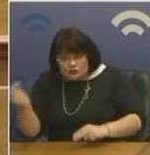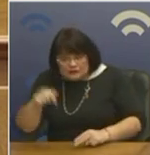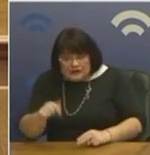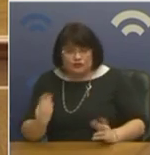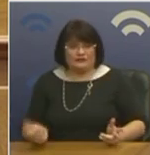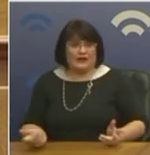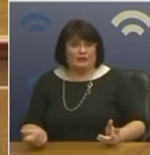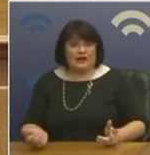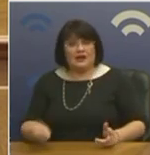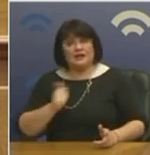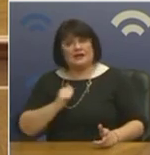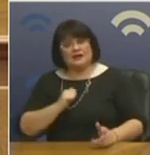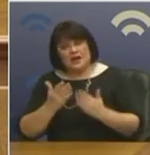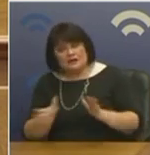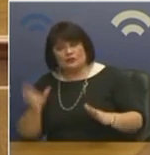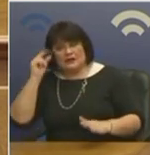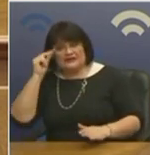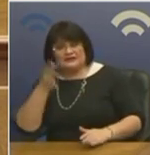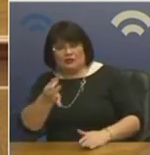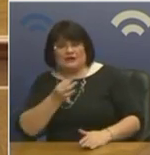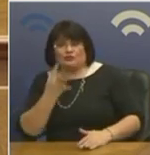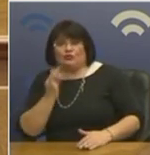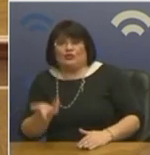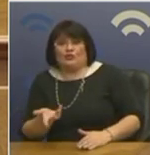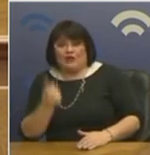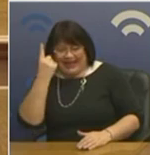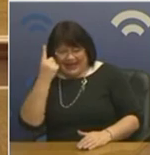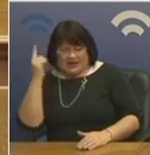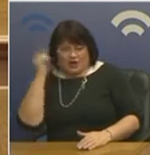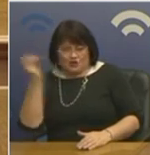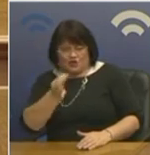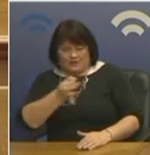κάνουν τα ιδιωτικά πανεπιστήμια? Πείτε μου μια λογική, ένα επιχείρημα